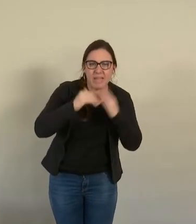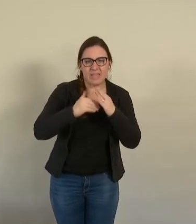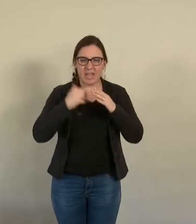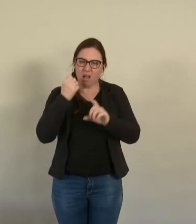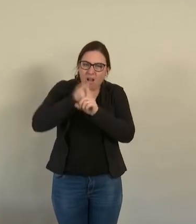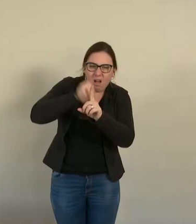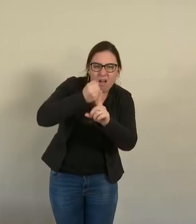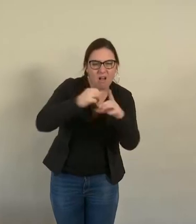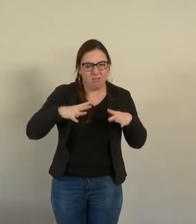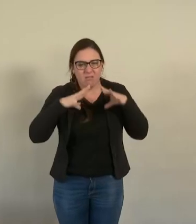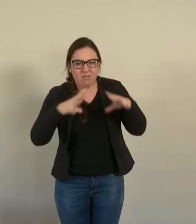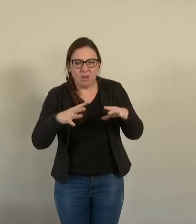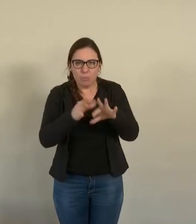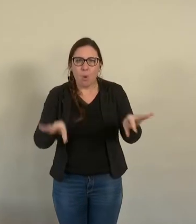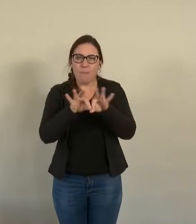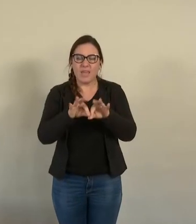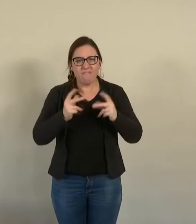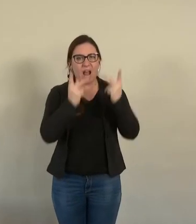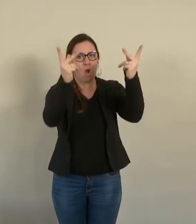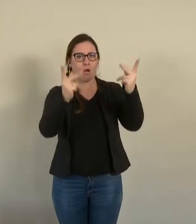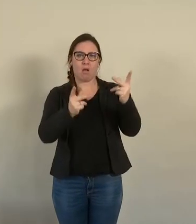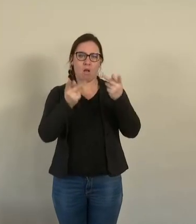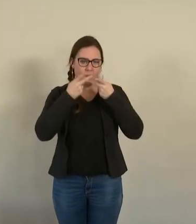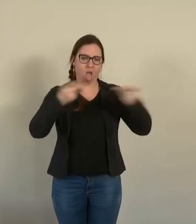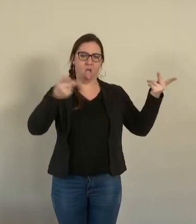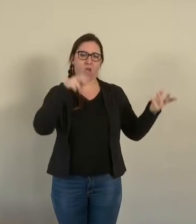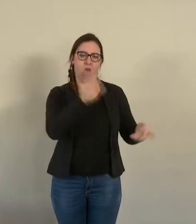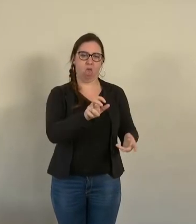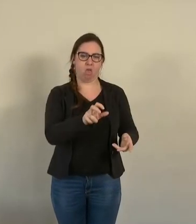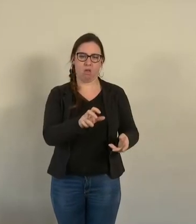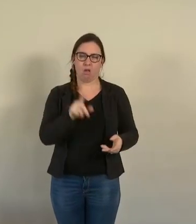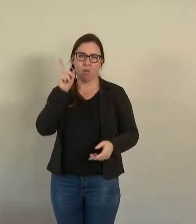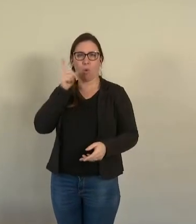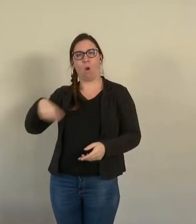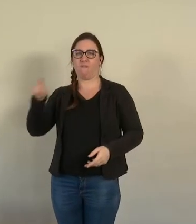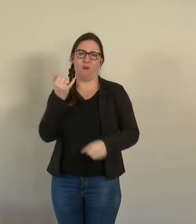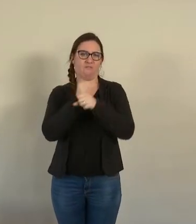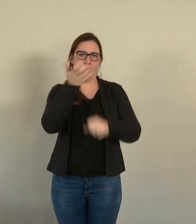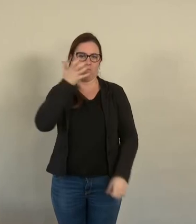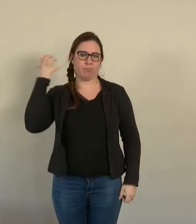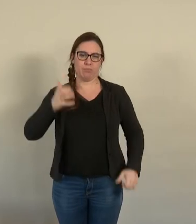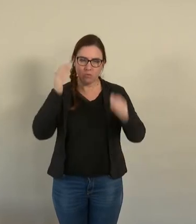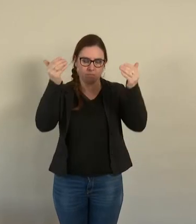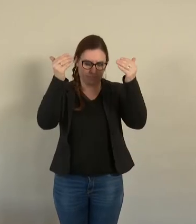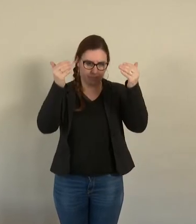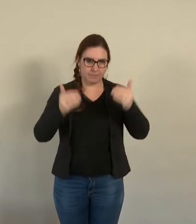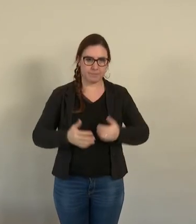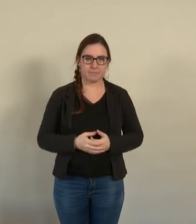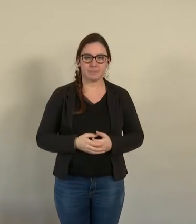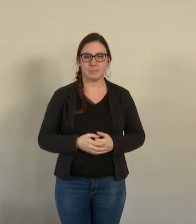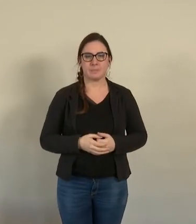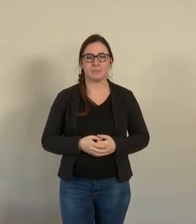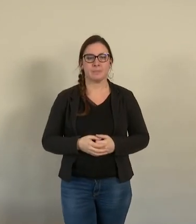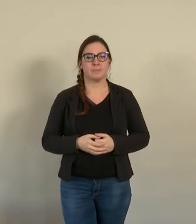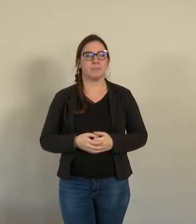agriculteurs qui compte aujourd'hui dans notre pays voilà je voulais juste le dénoncer parce que j'en ai marre de ces faux semblants